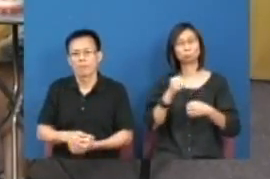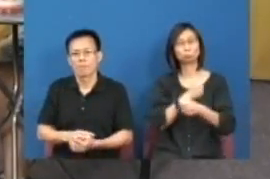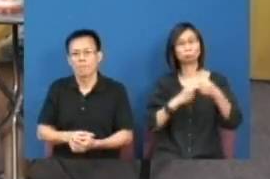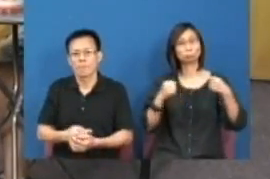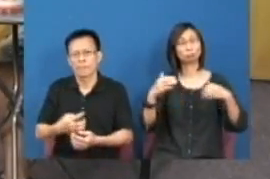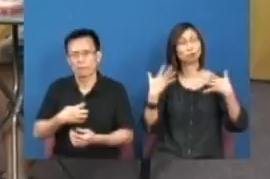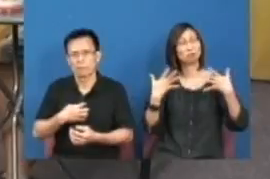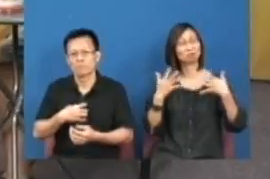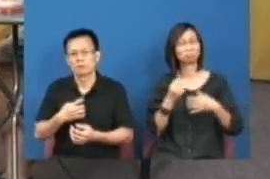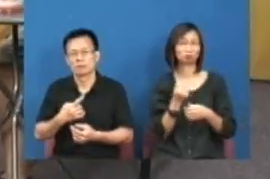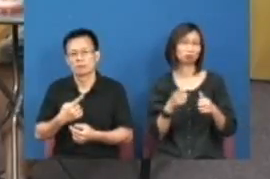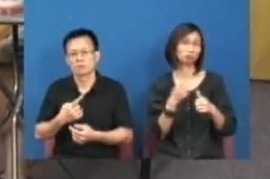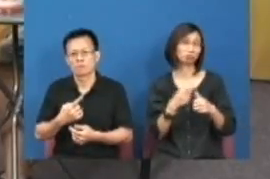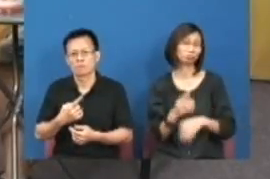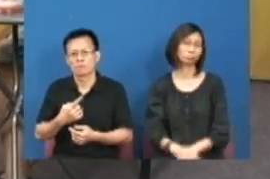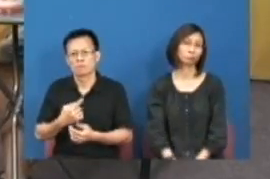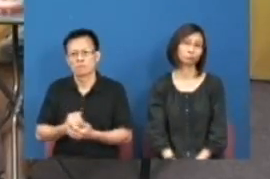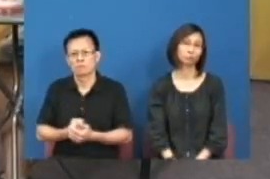我覺得非常之可，即係可